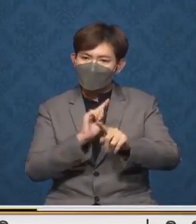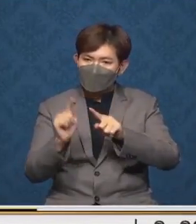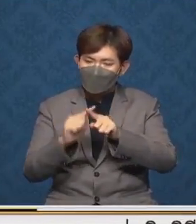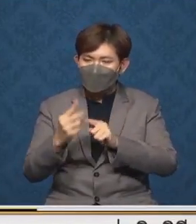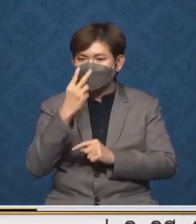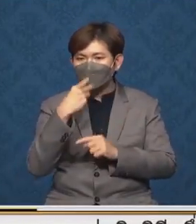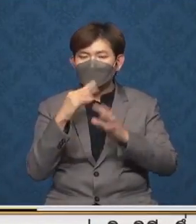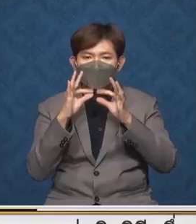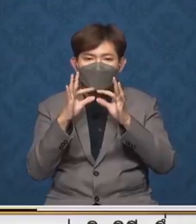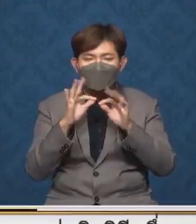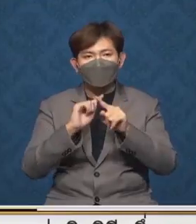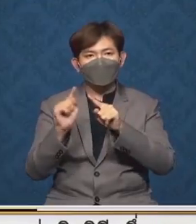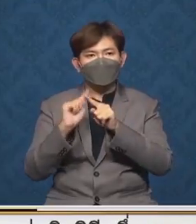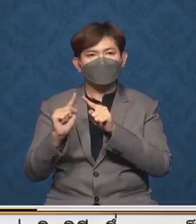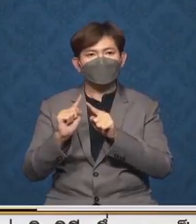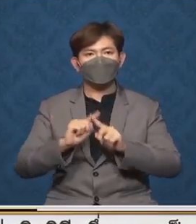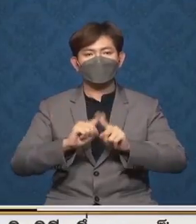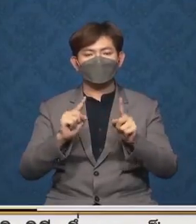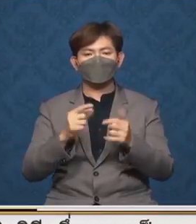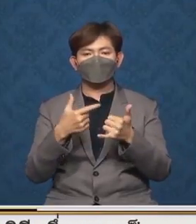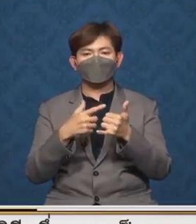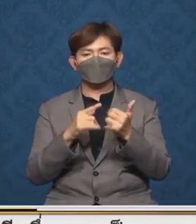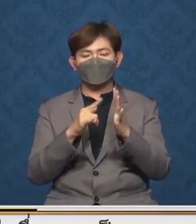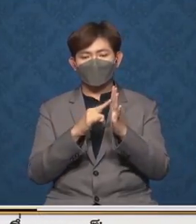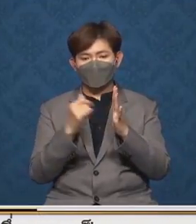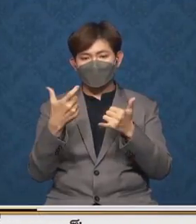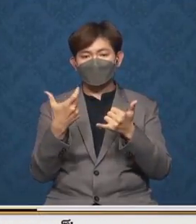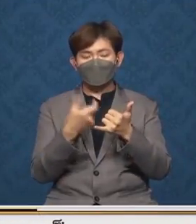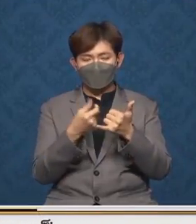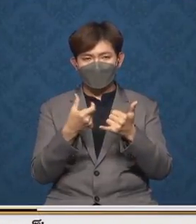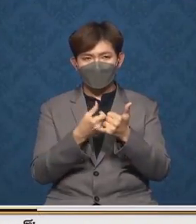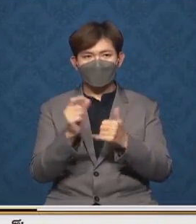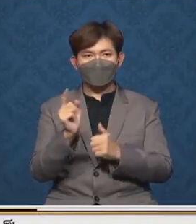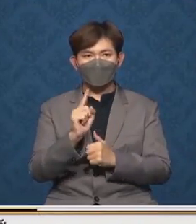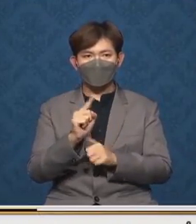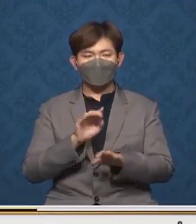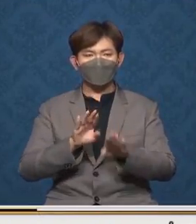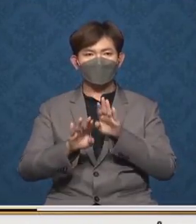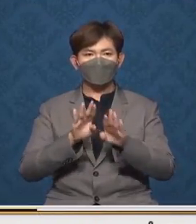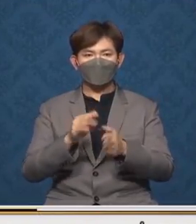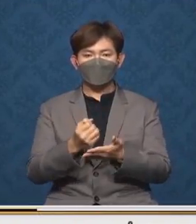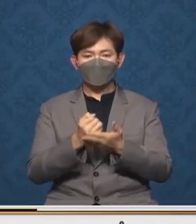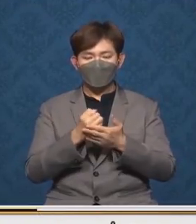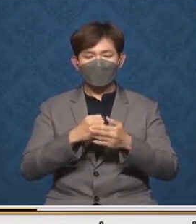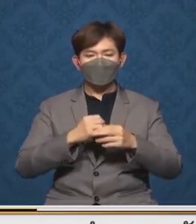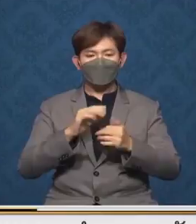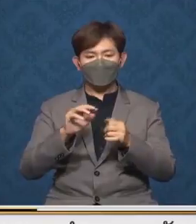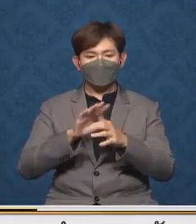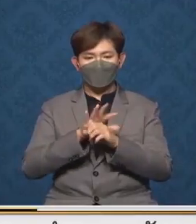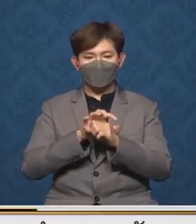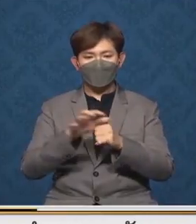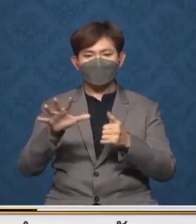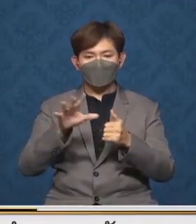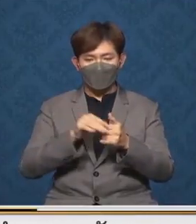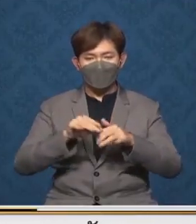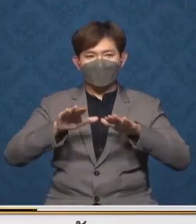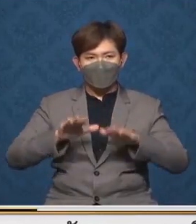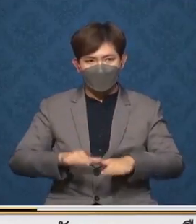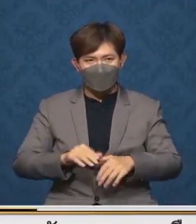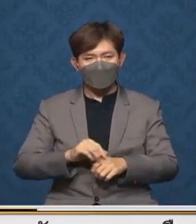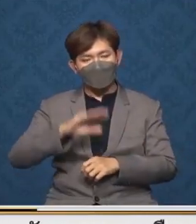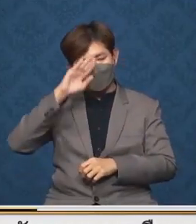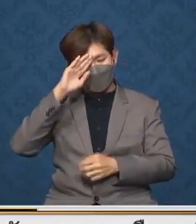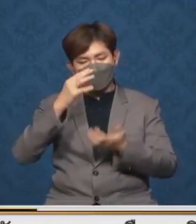ซึ่งสำหรับบทบาทของวัคซีนนั้นอาจจะเป็นเสมือนสิ่งที่ช่วยลดการติดเชื้อลดการป่วยรุนแรงลด